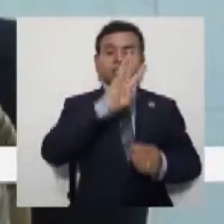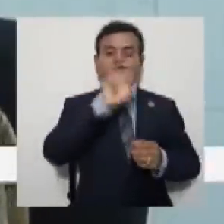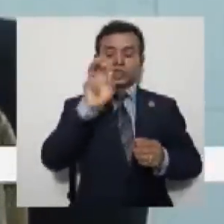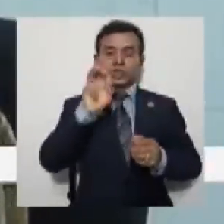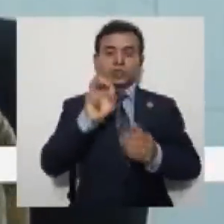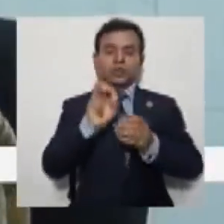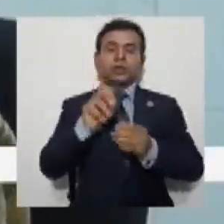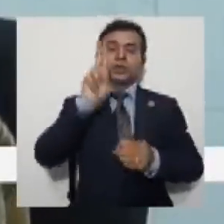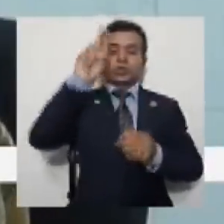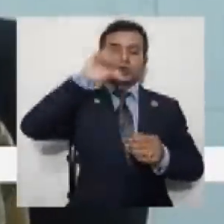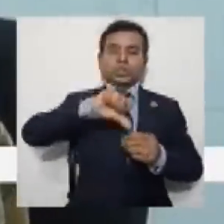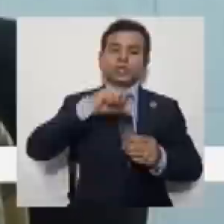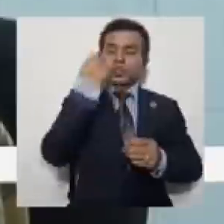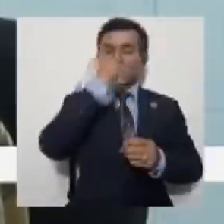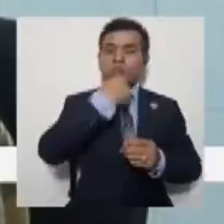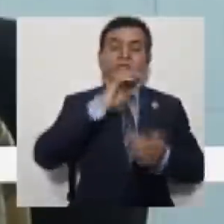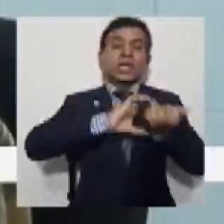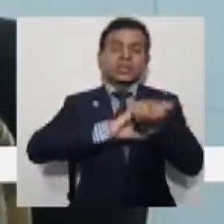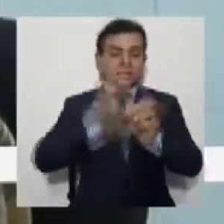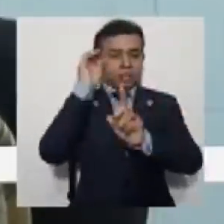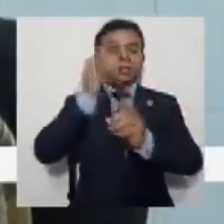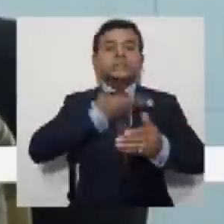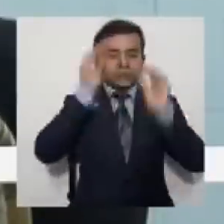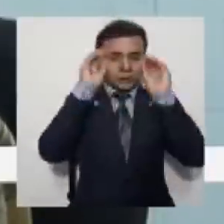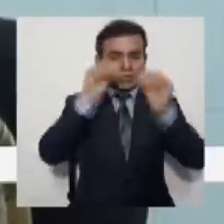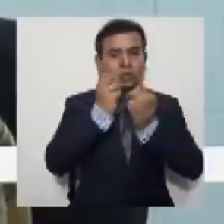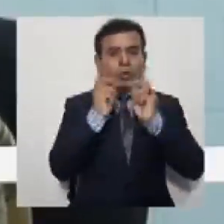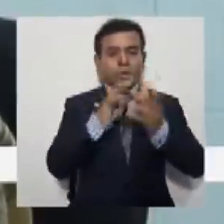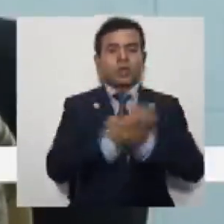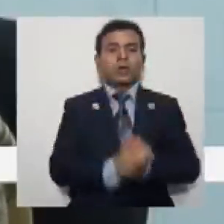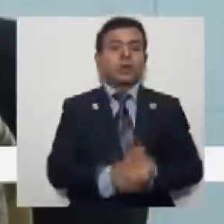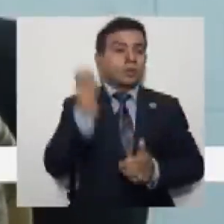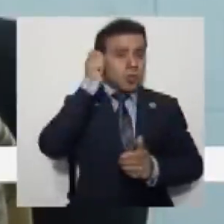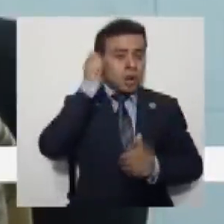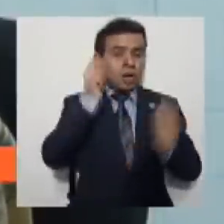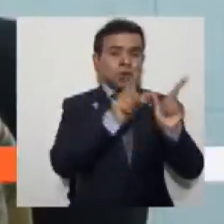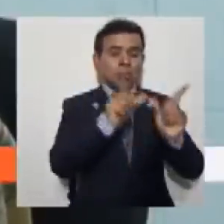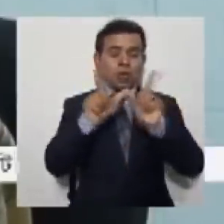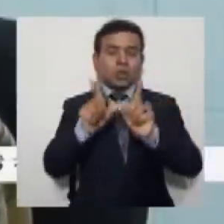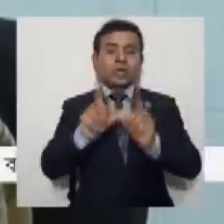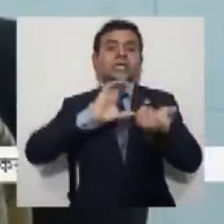মোবাইল ফোন এবং ওয়েবসাইটের মাধ্যমে স্বাস্থ্য পরামর্শ দেওয়া হয়ে থাকে, গত 24 ঘন্টায় এটা দেওয়া হয়েছে